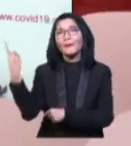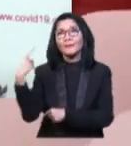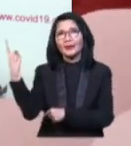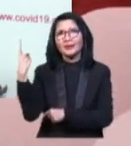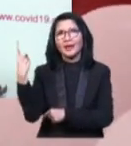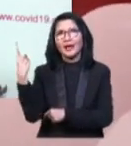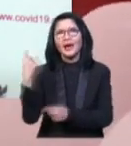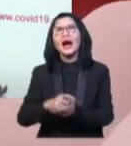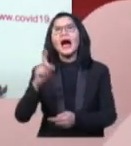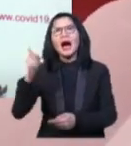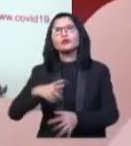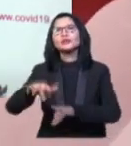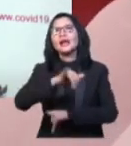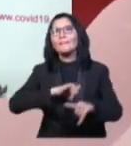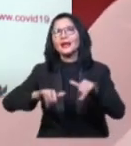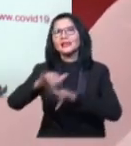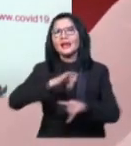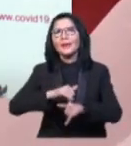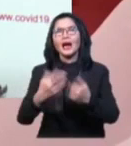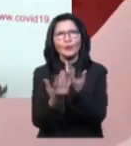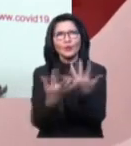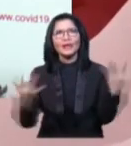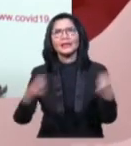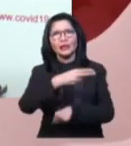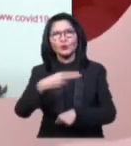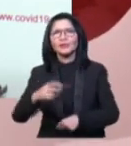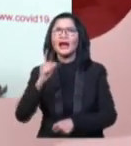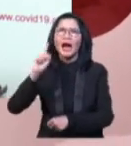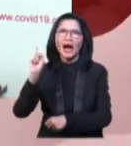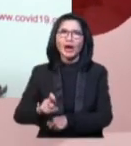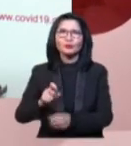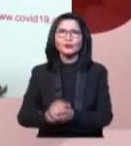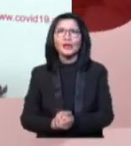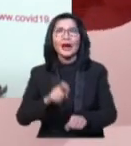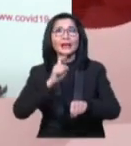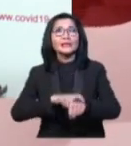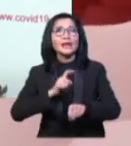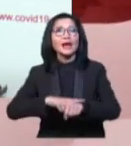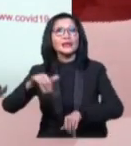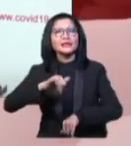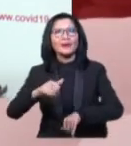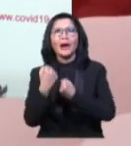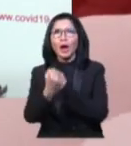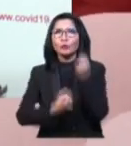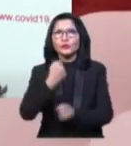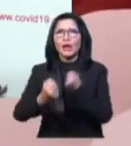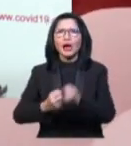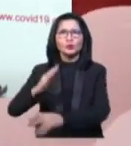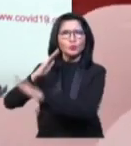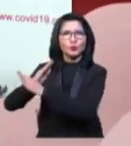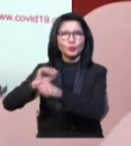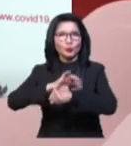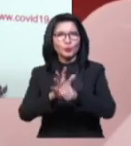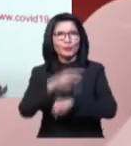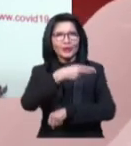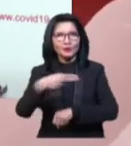bisa sendiri berjuang. Peran aktif seluruh rakyat Indonesia mutlak dibutuhkan agar di saat yang sama, usaha untuk memutus penularan